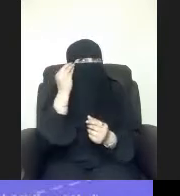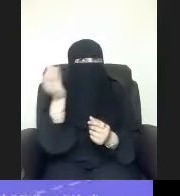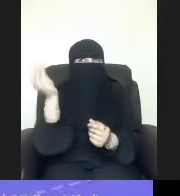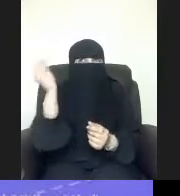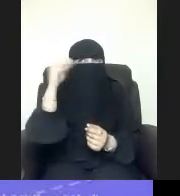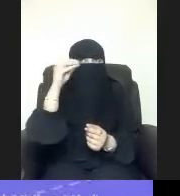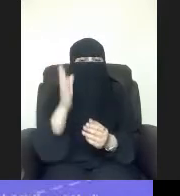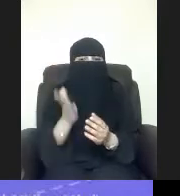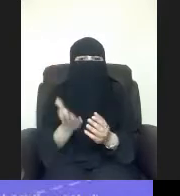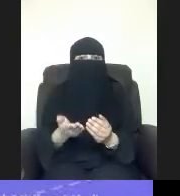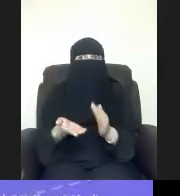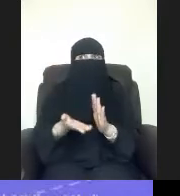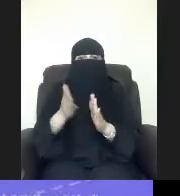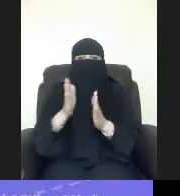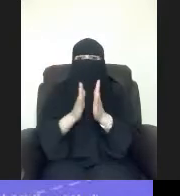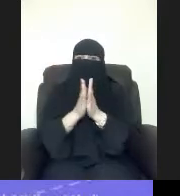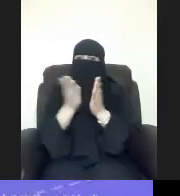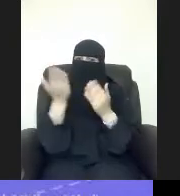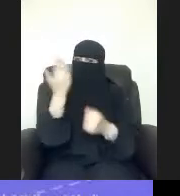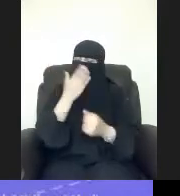أو دافعية التعلم لدى المتعلمين؟